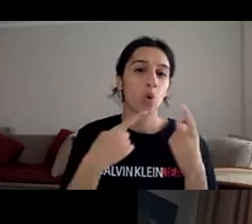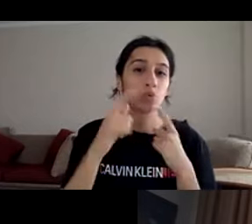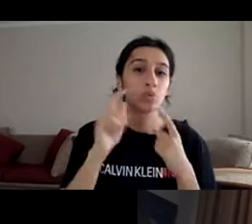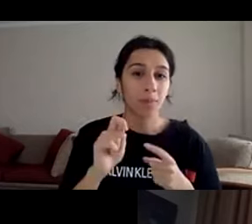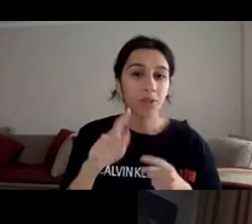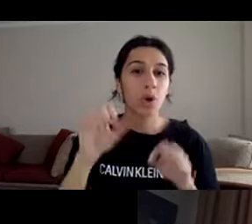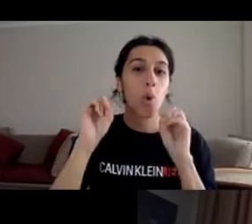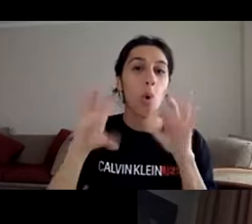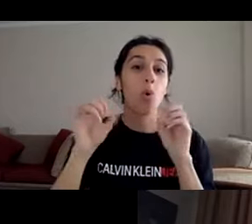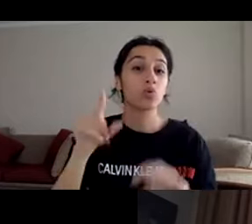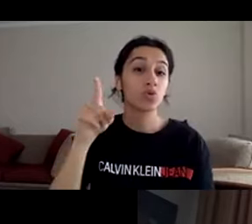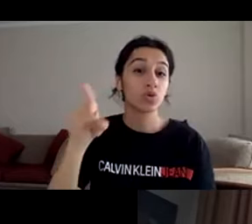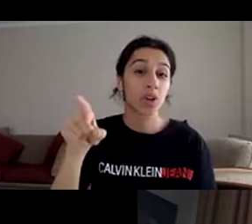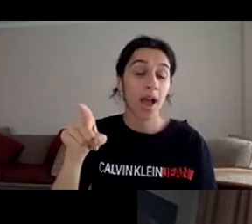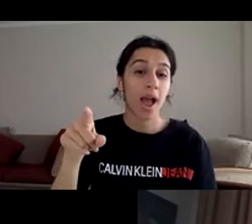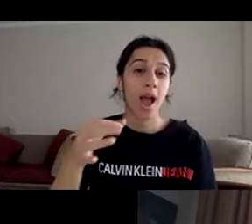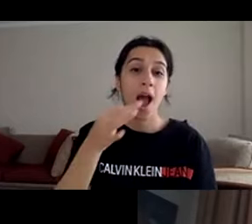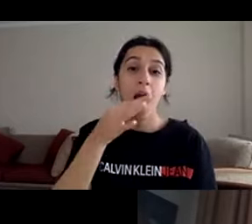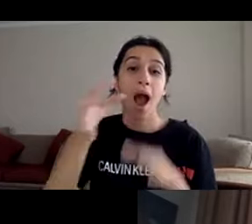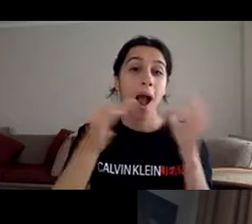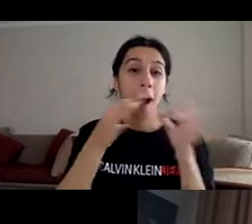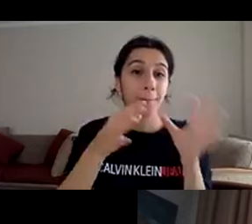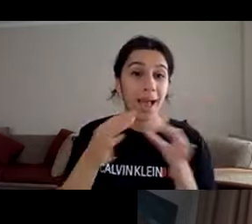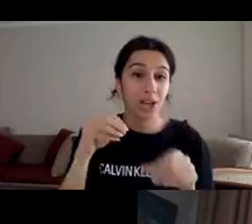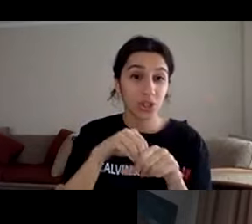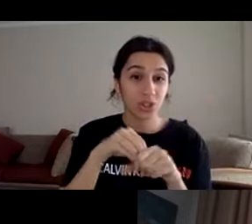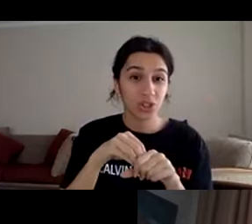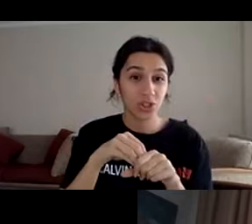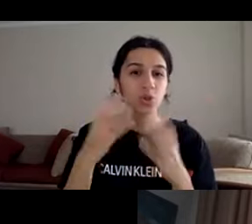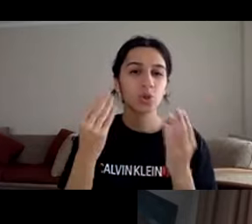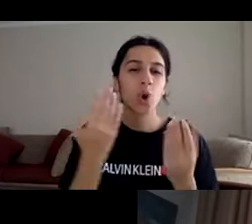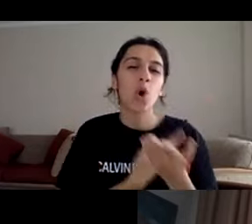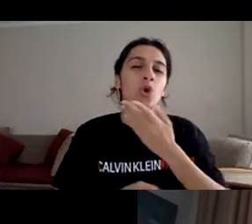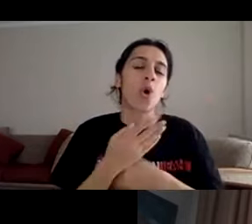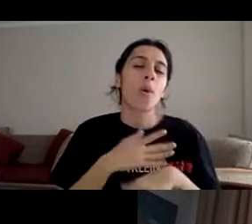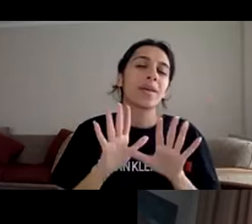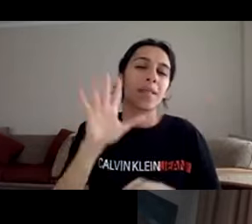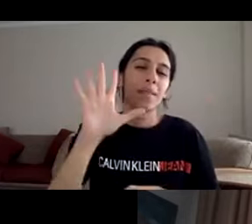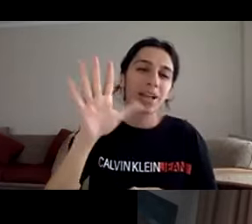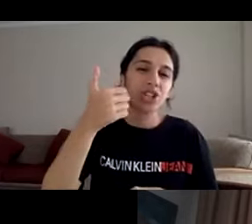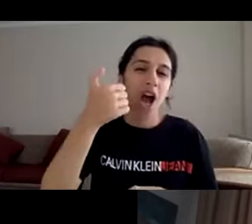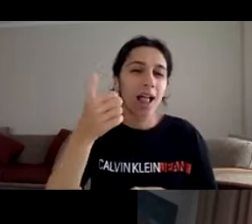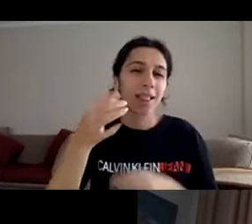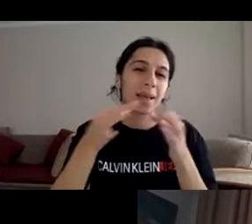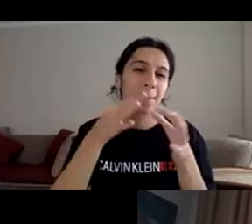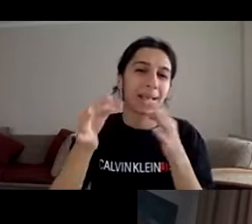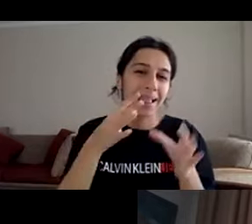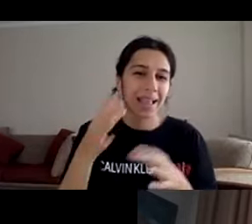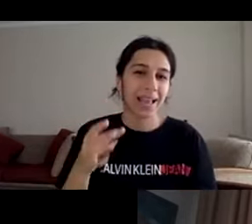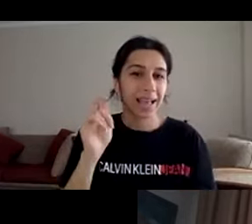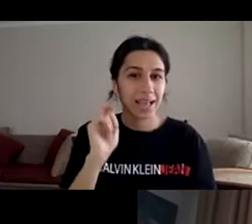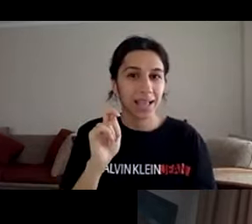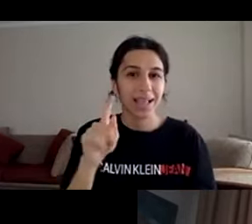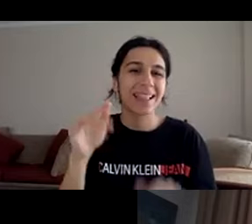hocalarımıza özellikle bildiriler için yani çok yormadan belki 5-6 bildiri değerlendirebiliriz. Hakemlik desteği